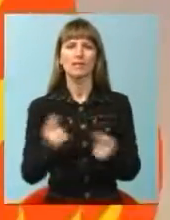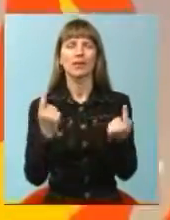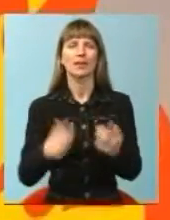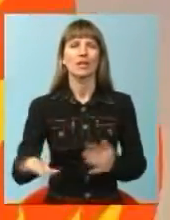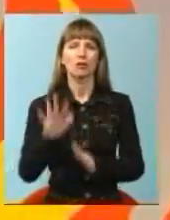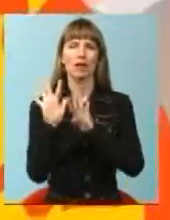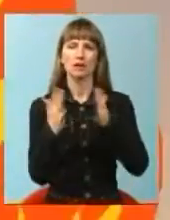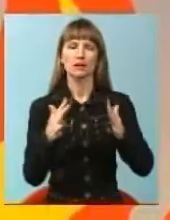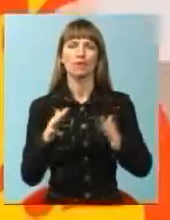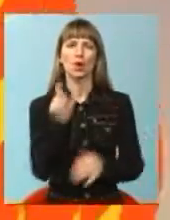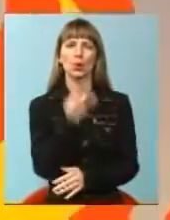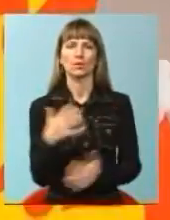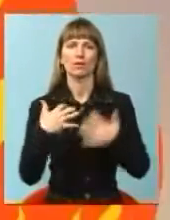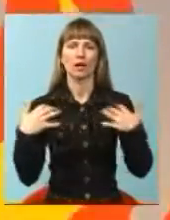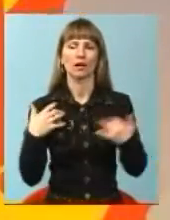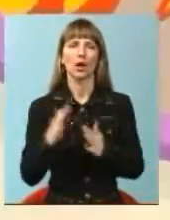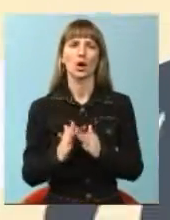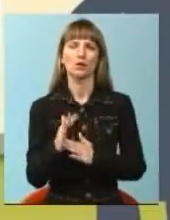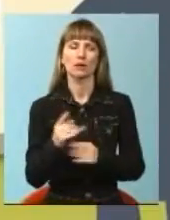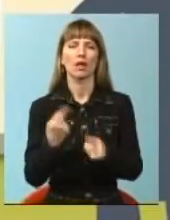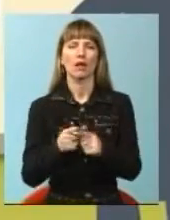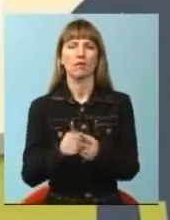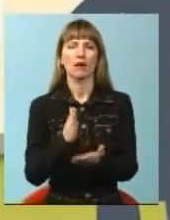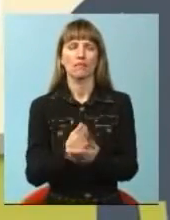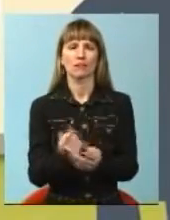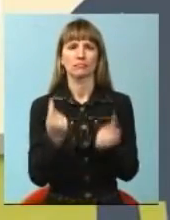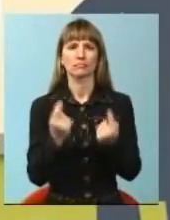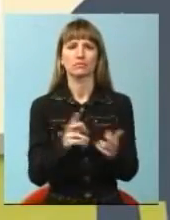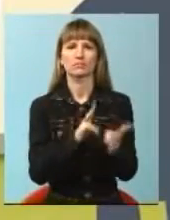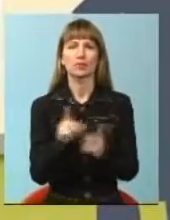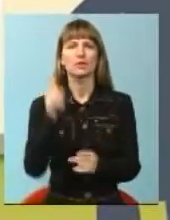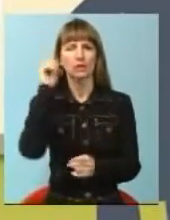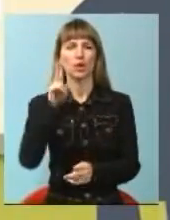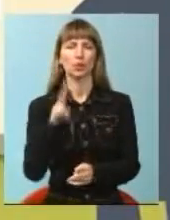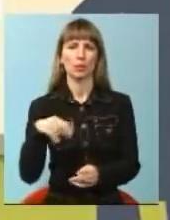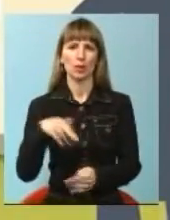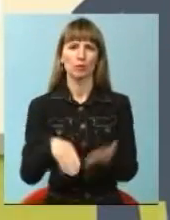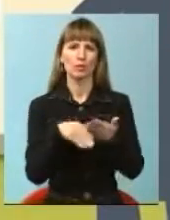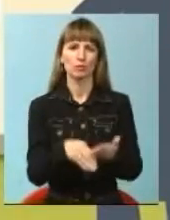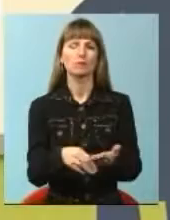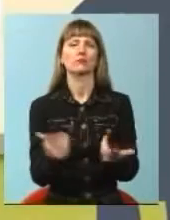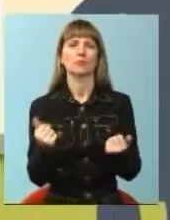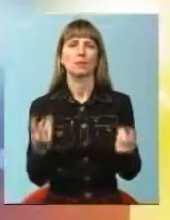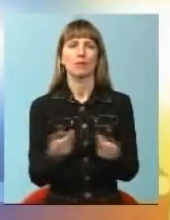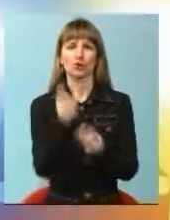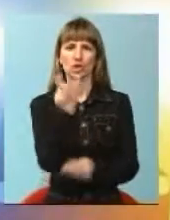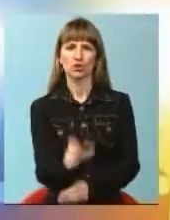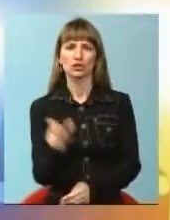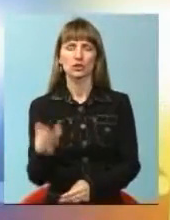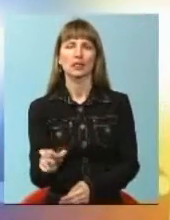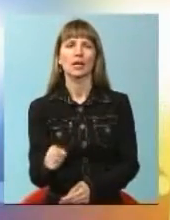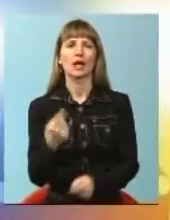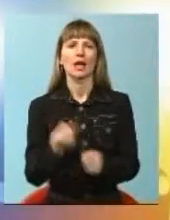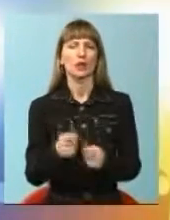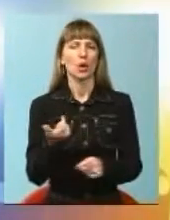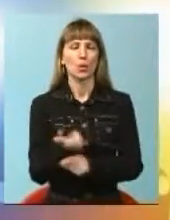лісів. Людям, тваринам та рослинам це явище завдає великої шкоди. І знаєте, хто приходить на допомогу? Звісно, пожежники. Пожежник